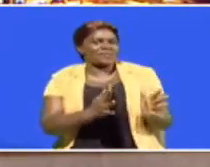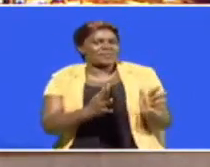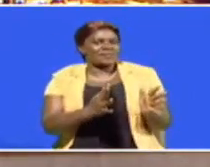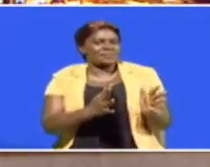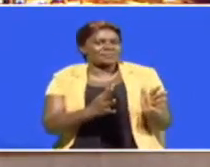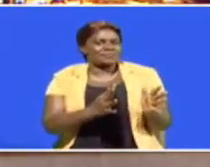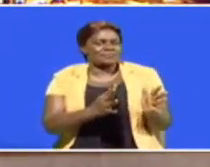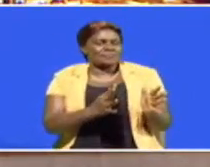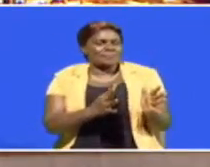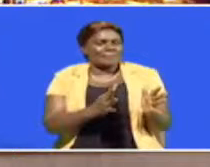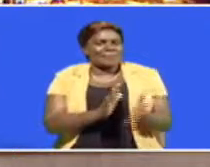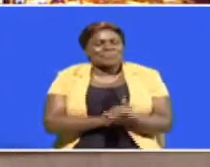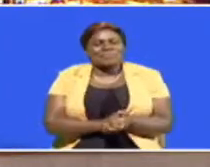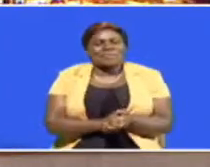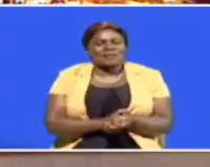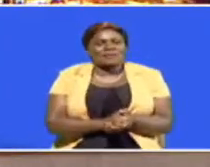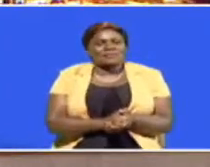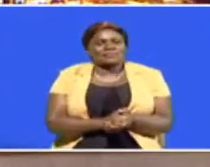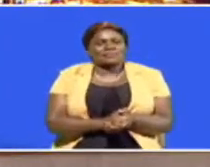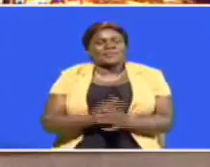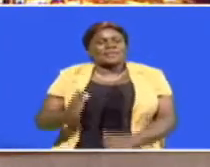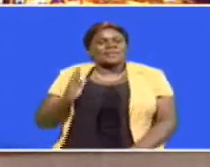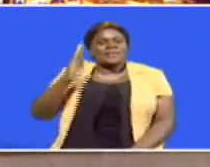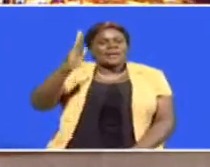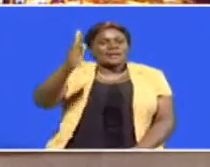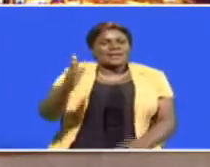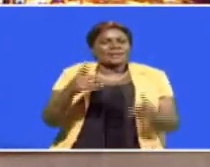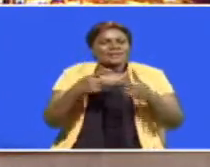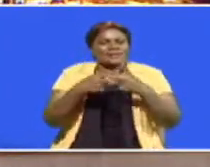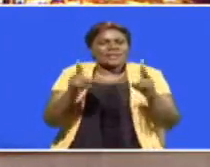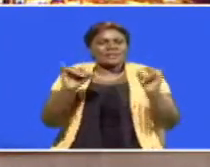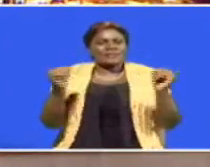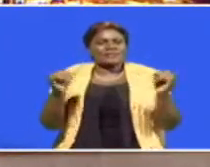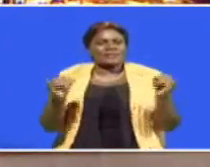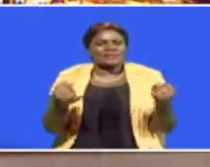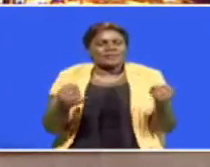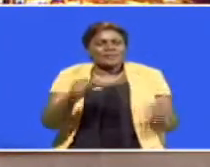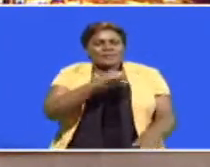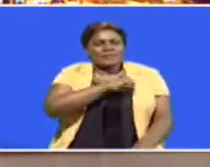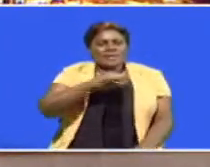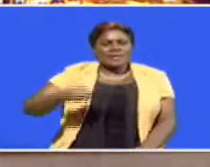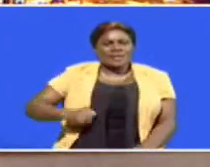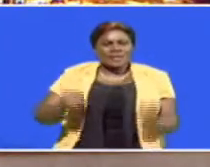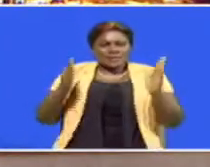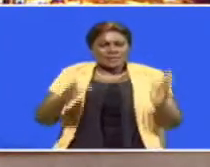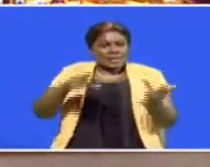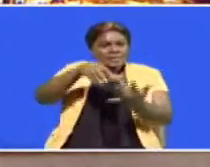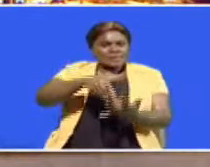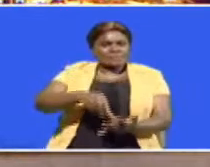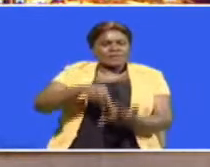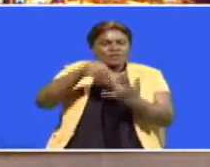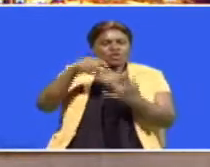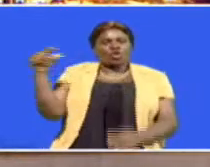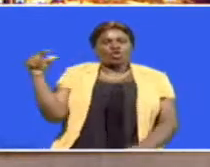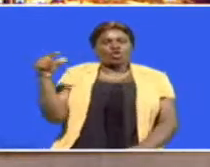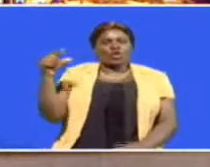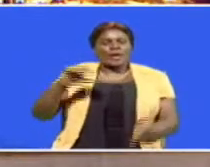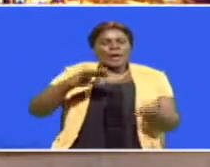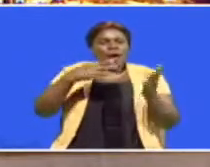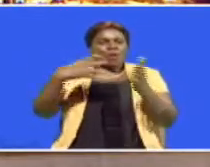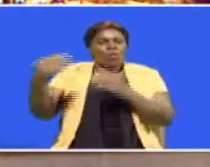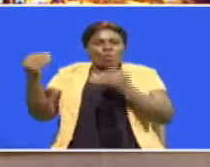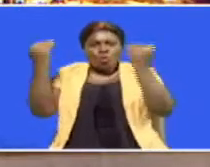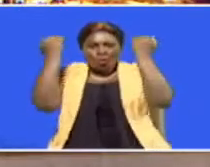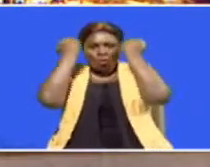hizi kwa lugha ya alama. Na moja kwa moja tukingwa nanga, tuanze na hili ambapo seneta maalum Gloria Orwoba amefika